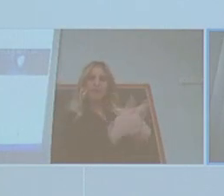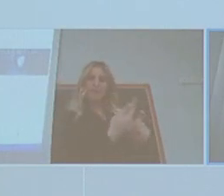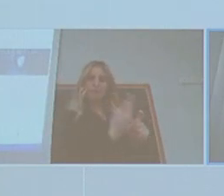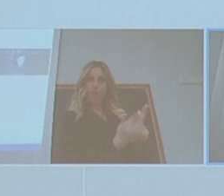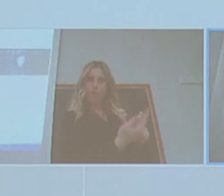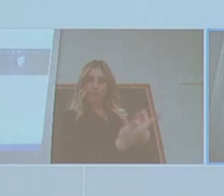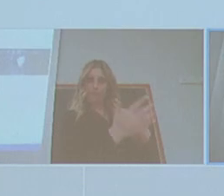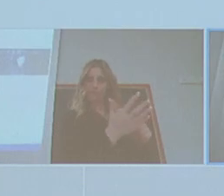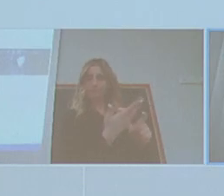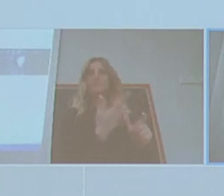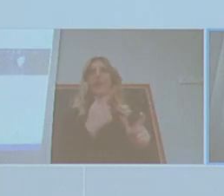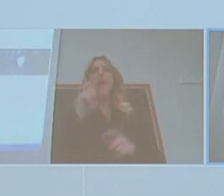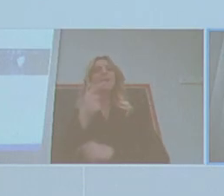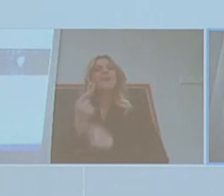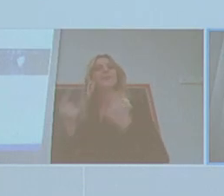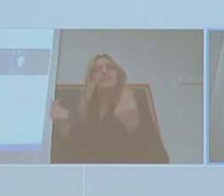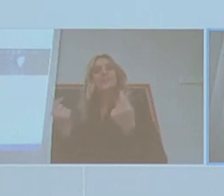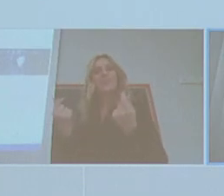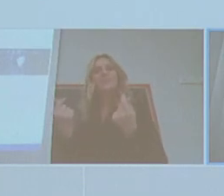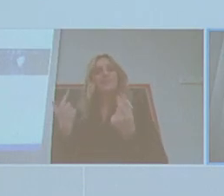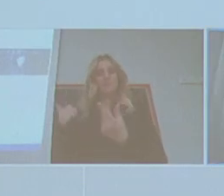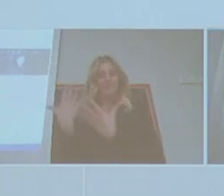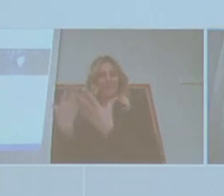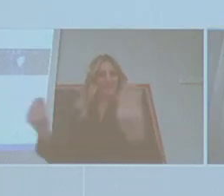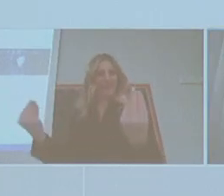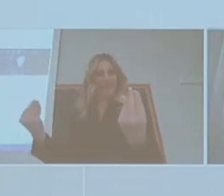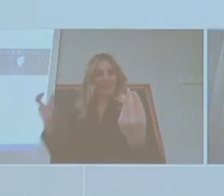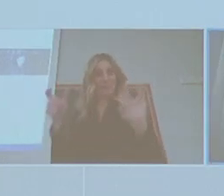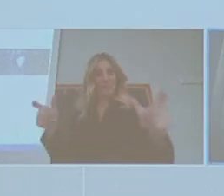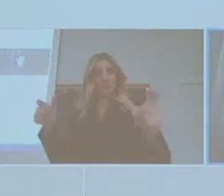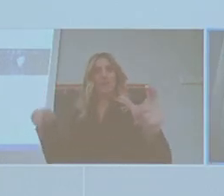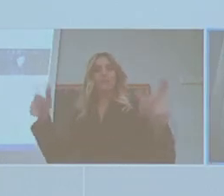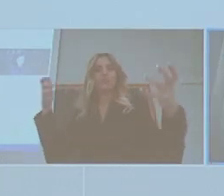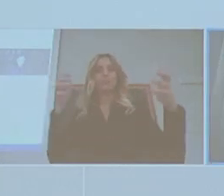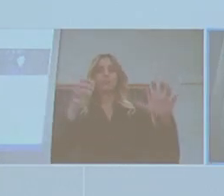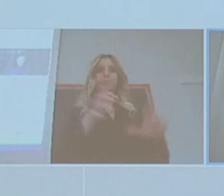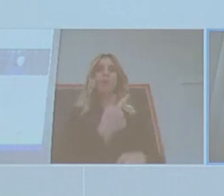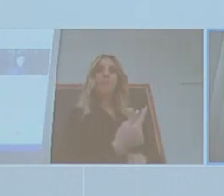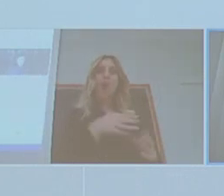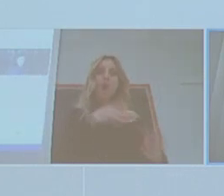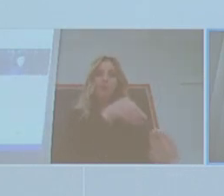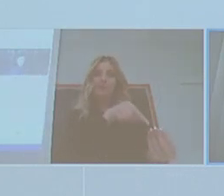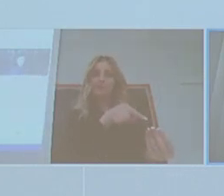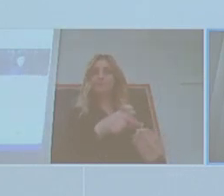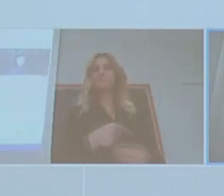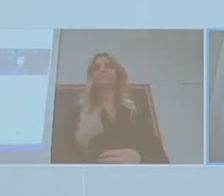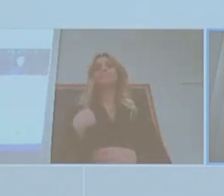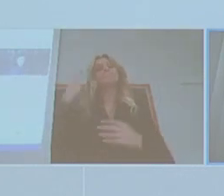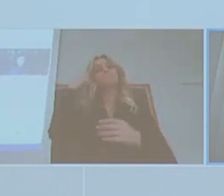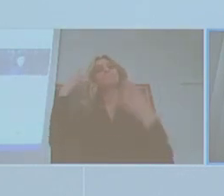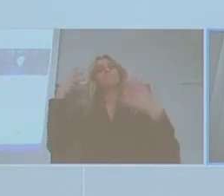sta concentrando dai molti ai pochi. E pensavamo che questo meccanismo unito al